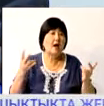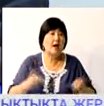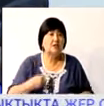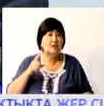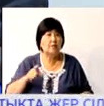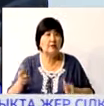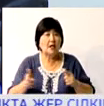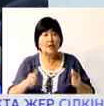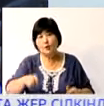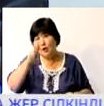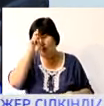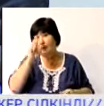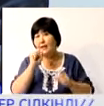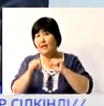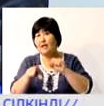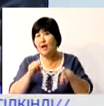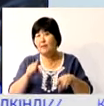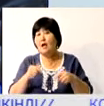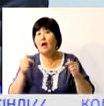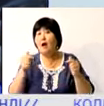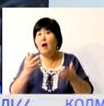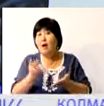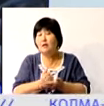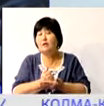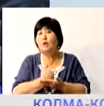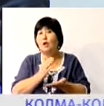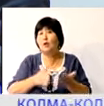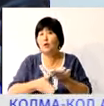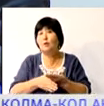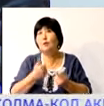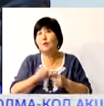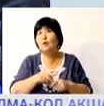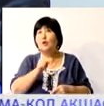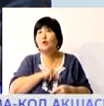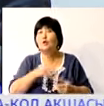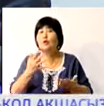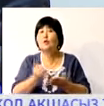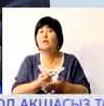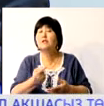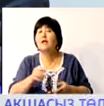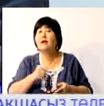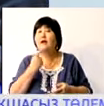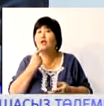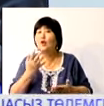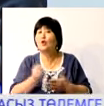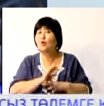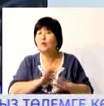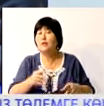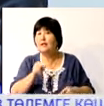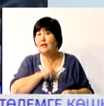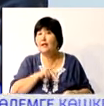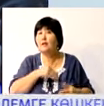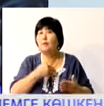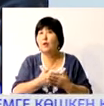мамандар дайындауға мемлекеттік тапсырысты анықтауға ықпал етеді. Білдірушілердің жұмыста орналасуына қиындық тудырмау үшін осы еңбек